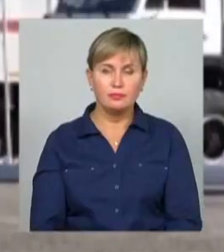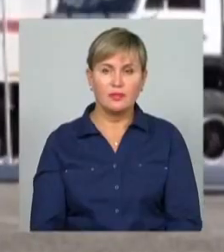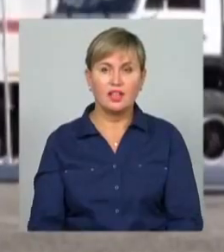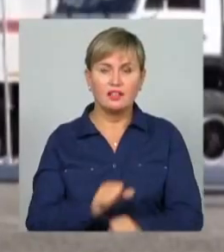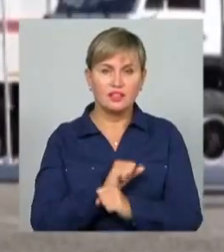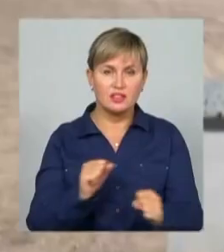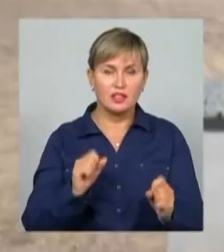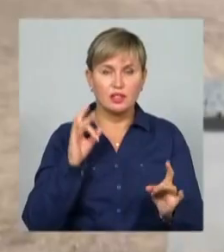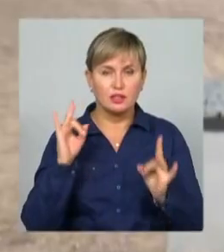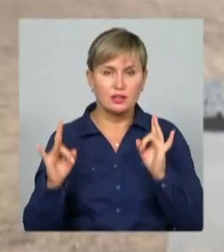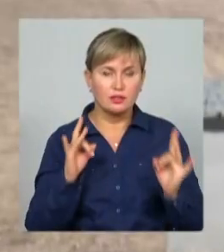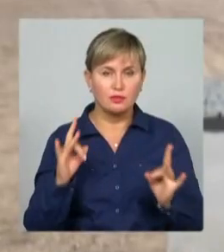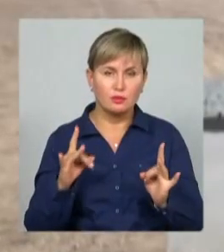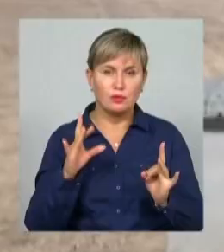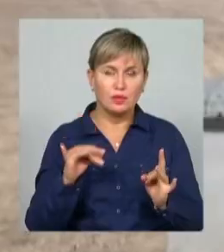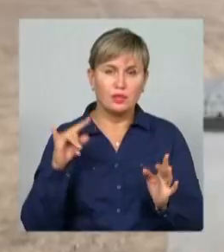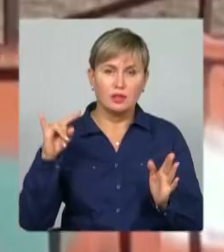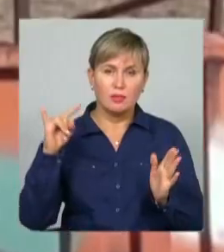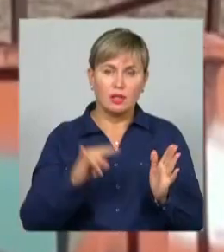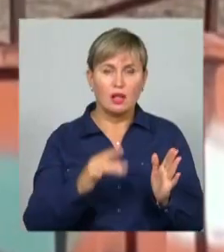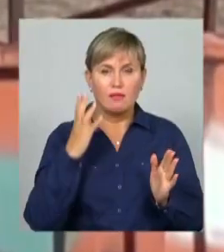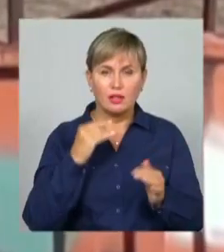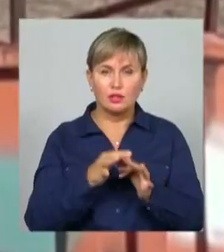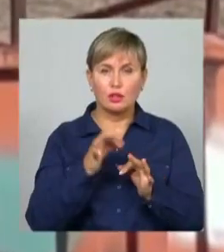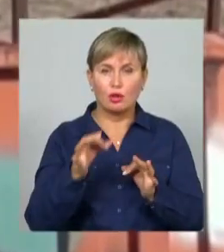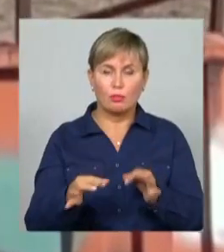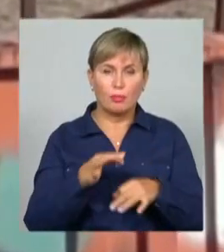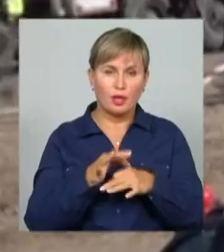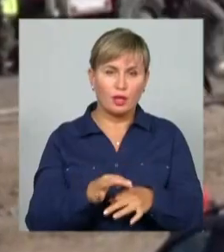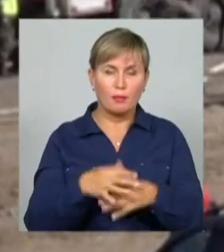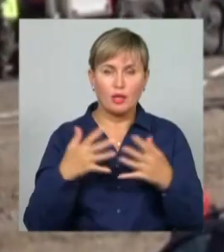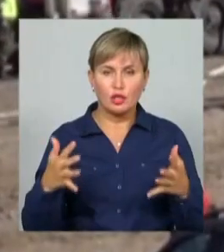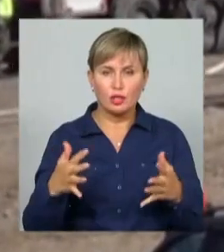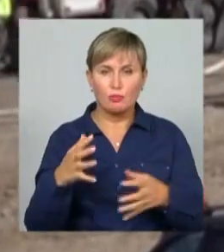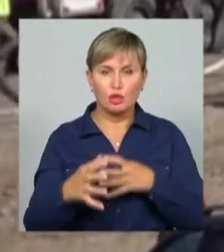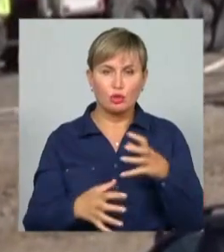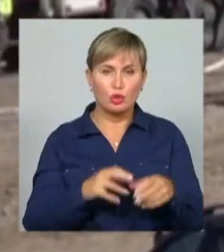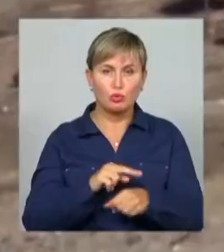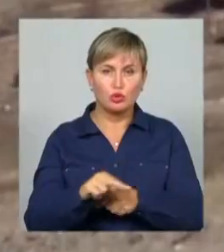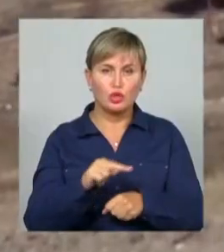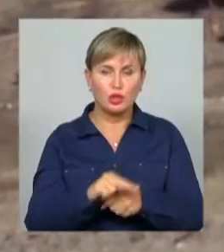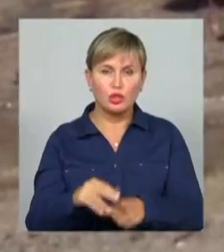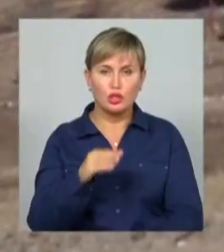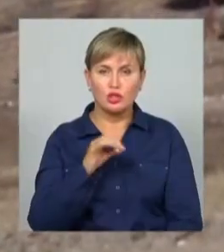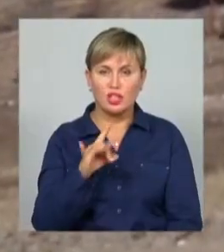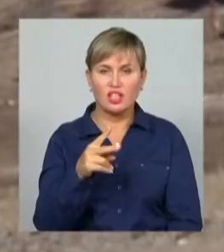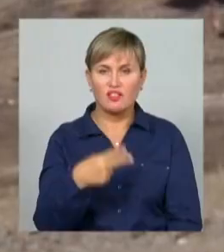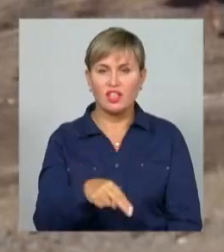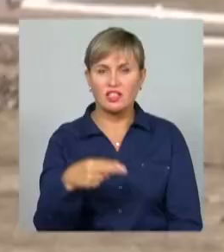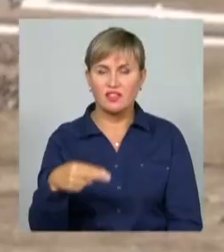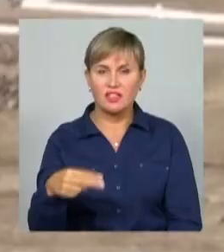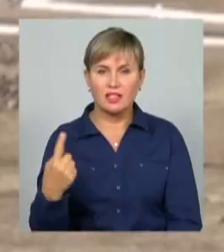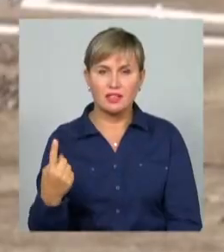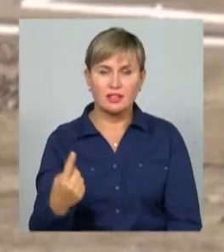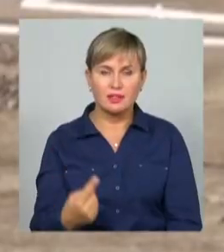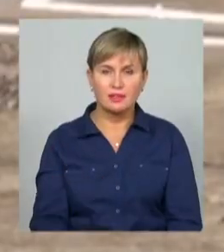Взрывы, звуки сирены, падение самолета. В Алматинской области проходят масштабные международные учения «Жер-2021».